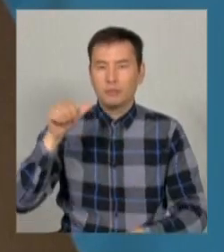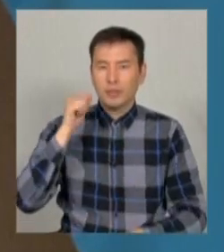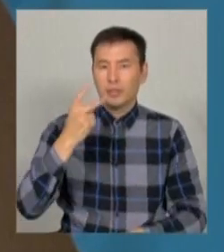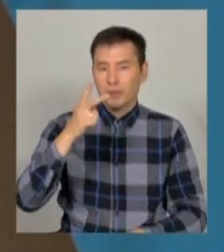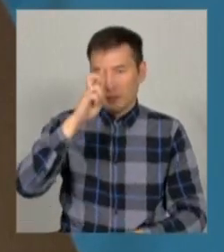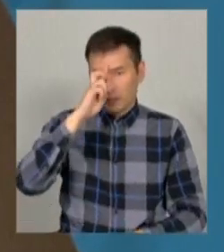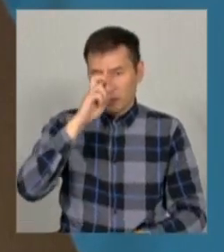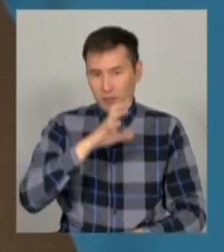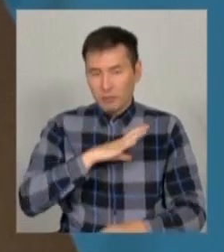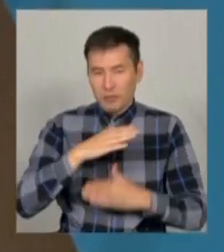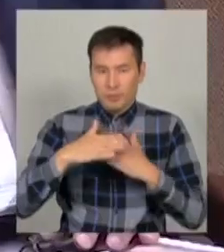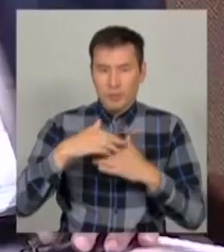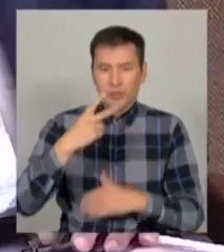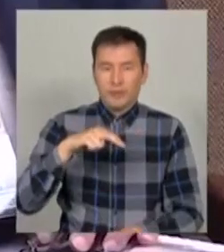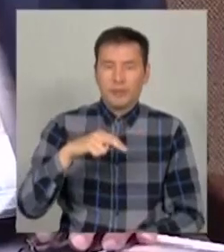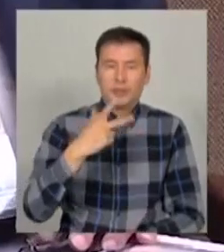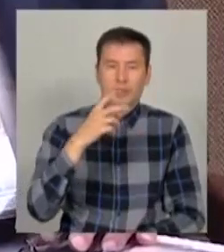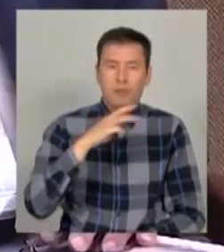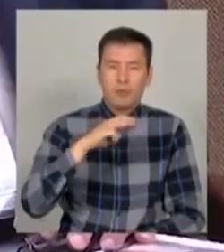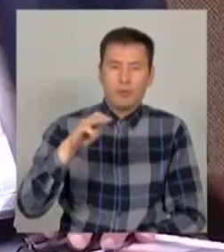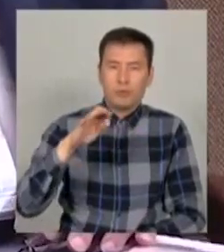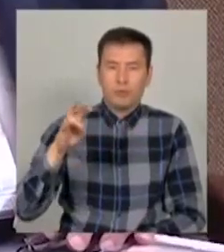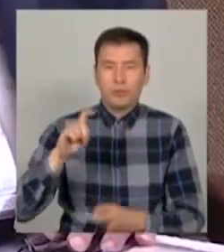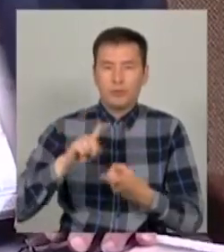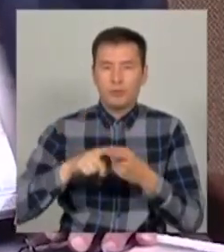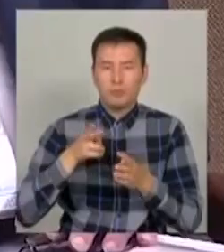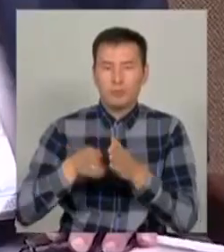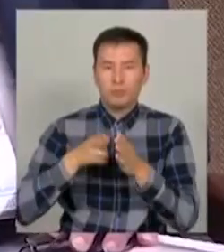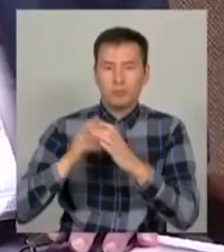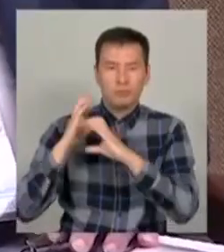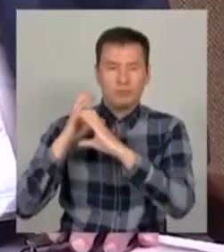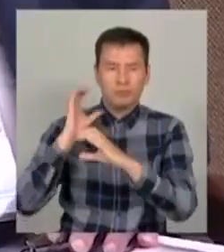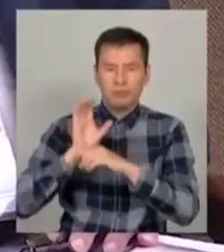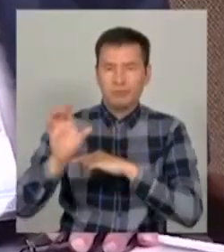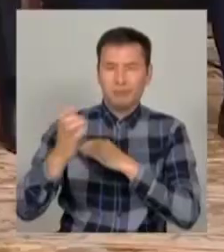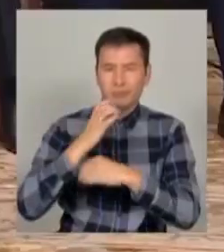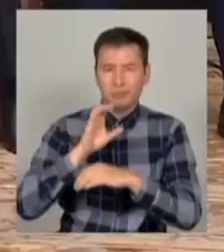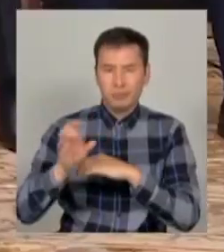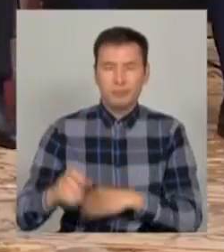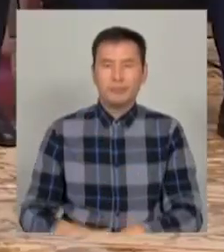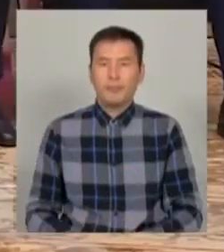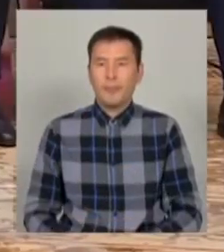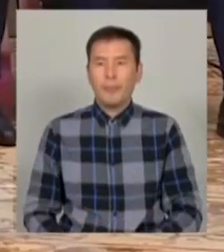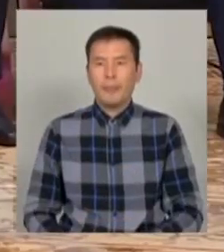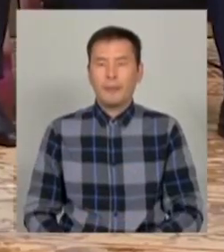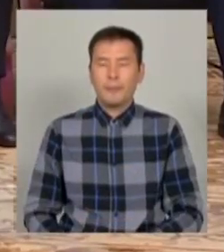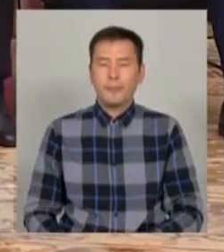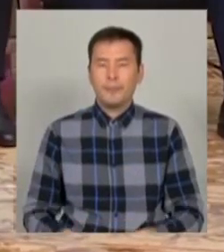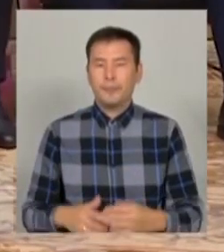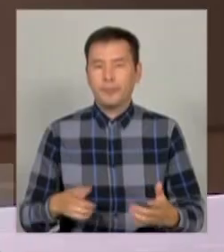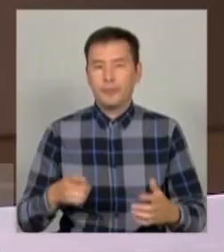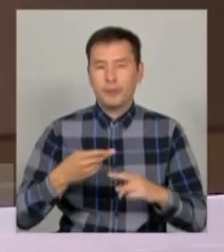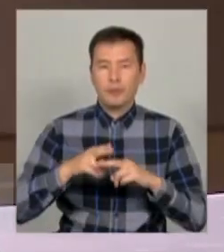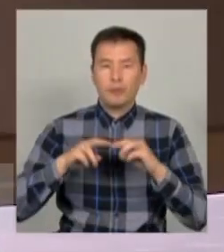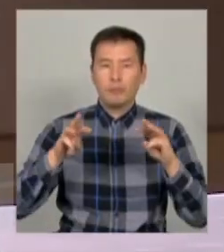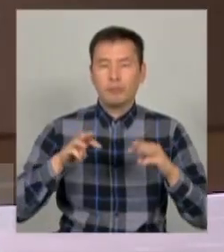было перевезено 23 миллиона тонн грузов по железной дороге. Это беспрецедентный показатель. Как отметил